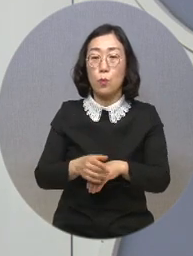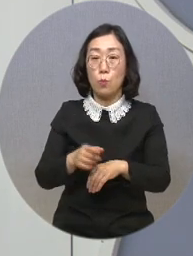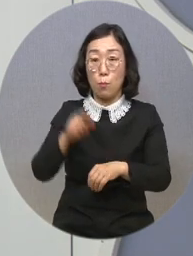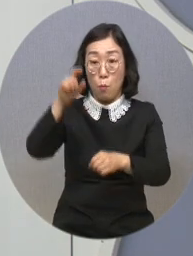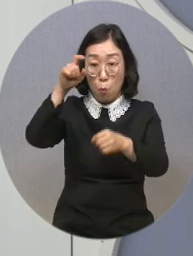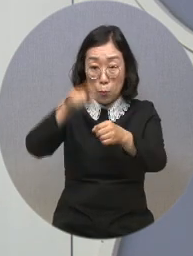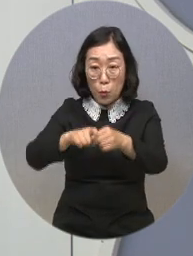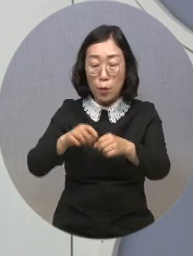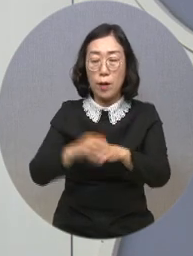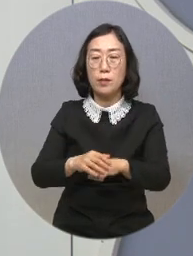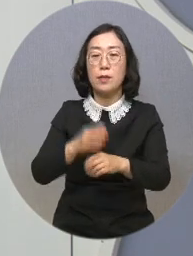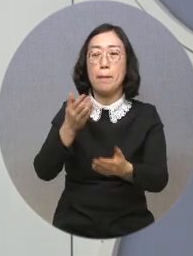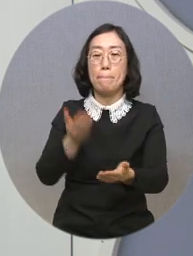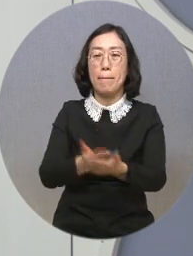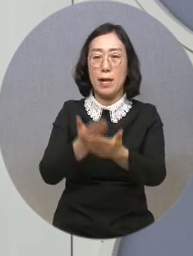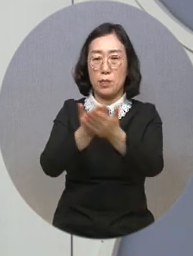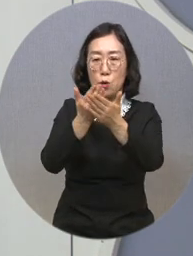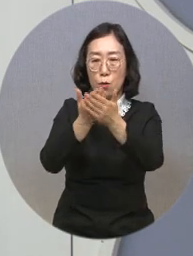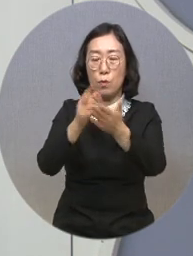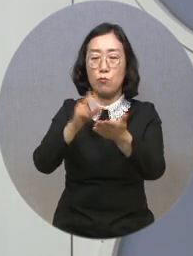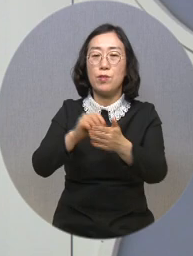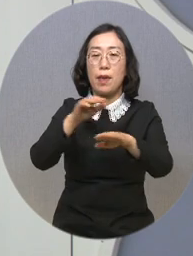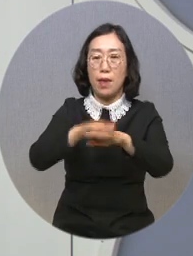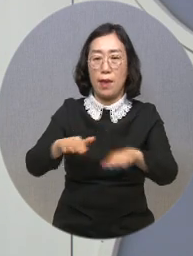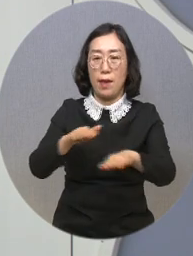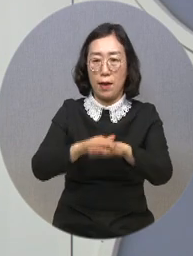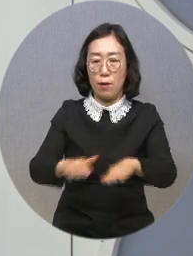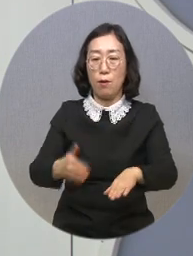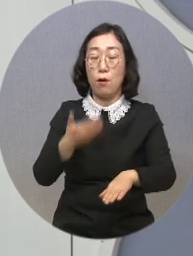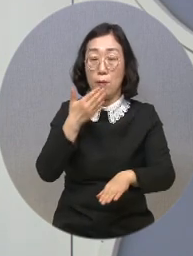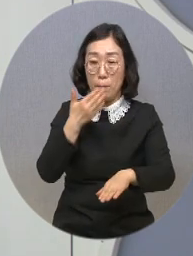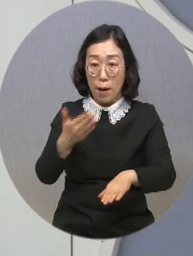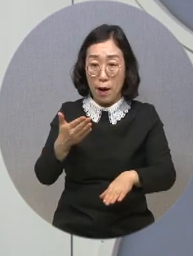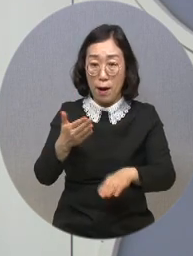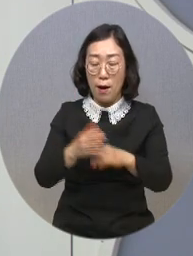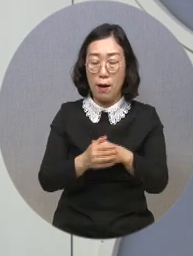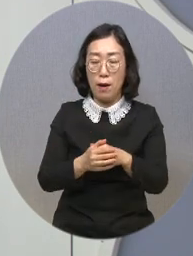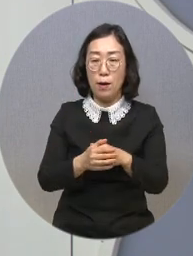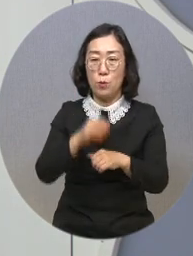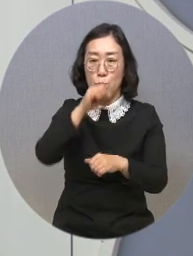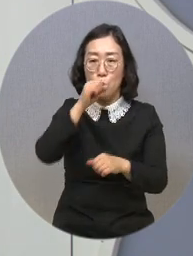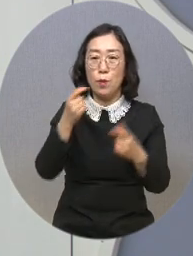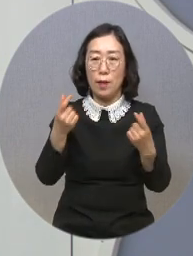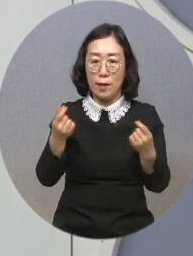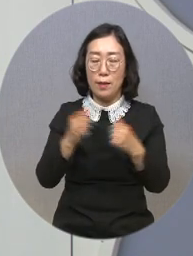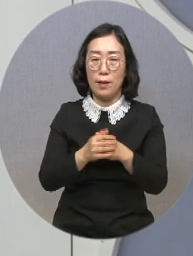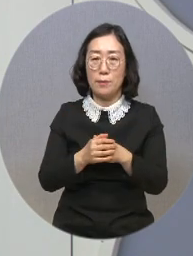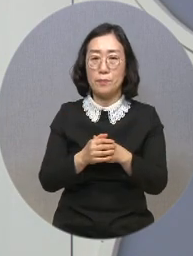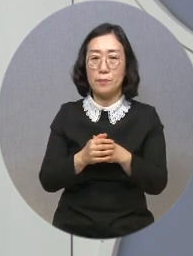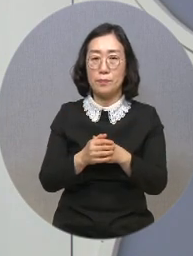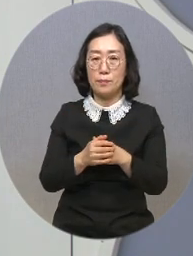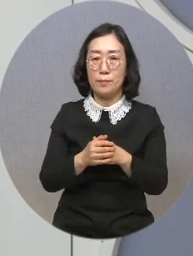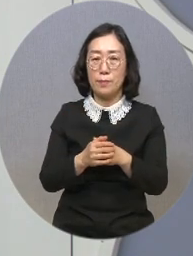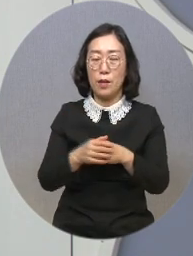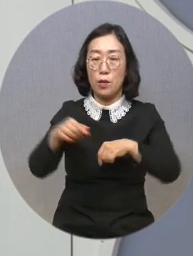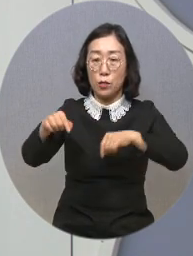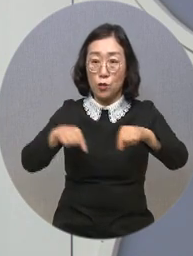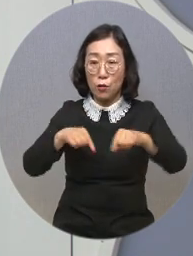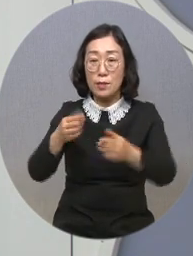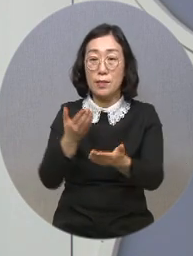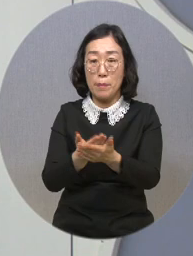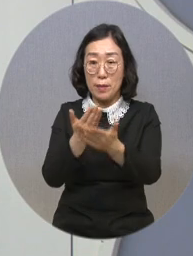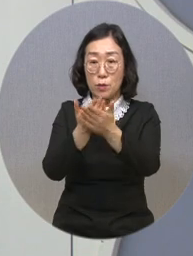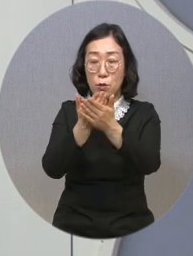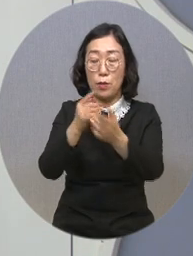우리나라의 발전과 문제를 해결하는 동시에 해결하는 정치가 돼야 되겠다. 그래서 저는 정치 발전에 대해서